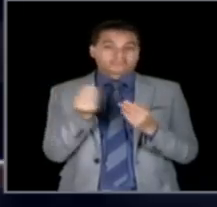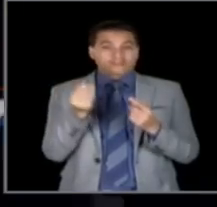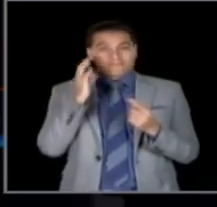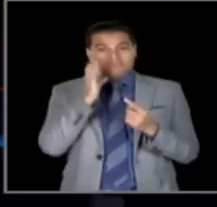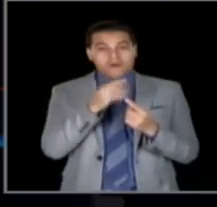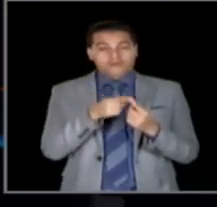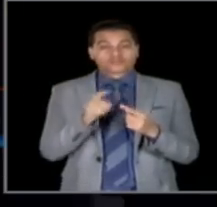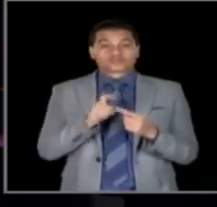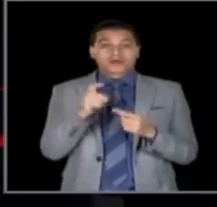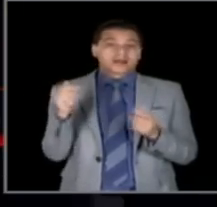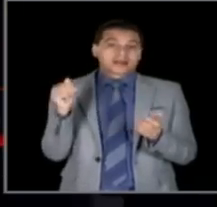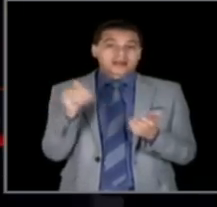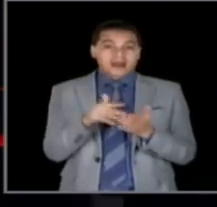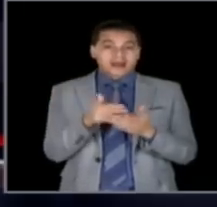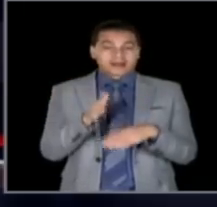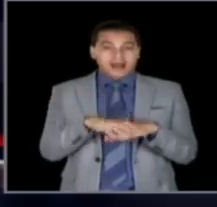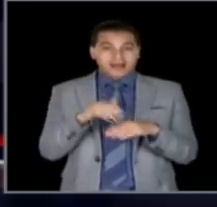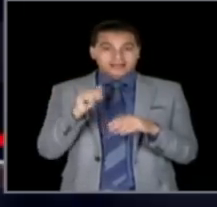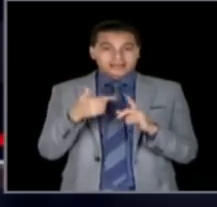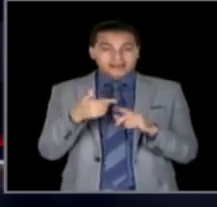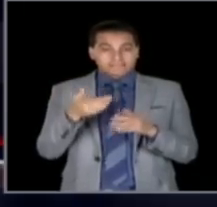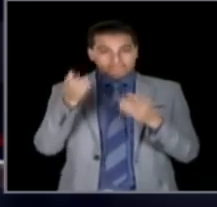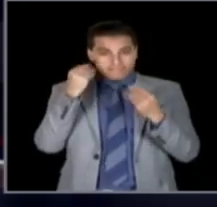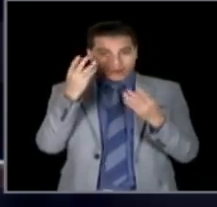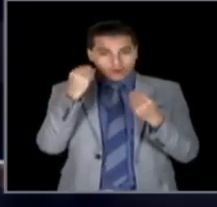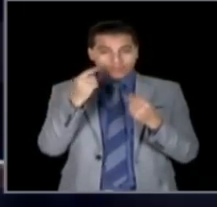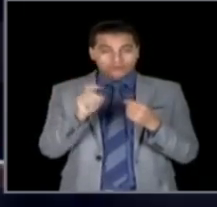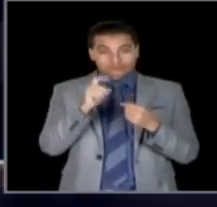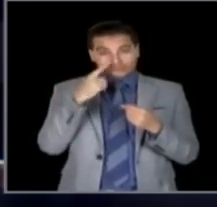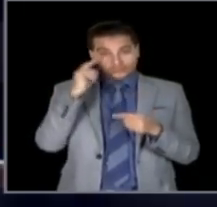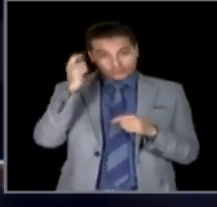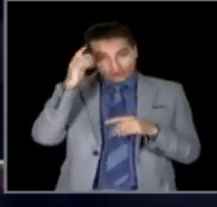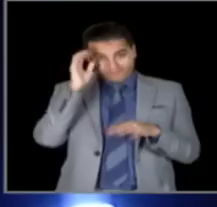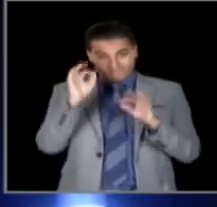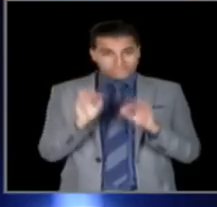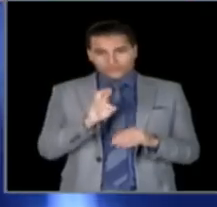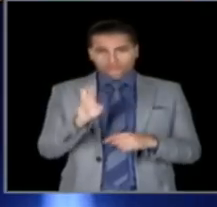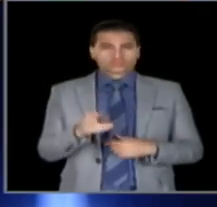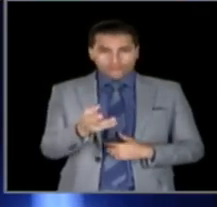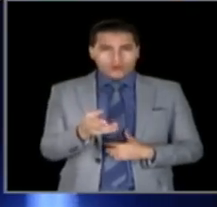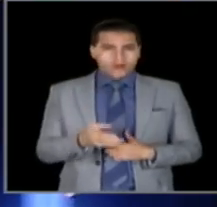اللي جاي سؤال يعتمد على المعلومة، سرعة البديهة. والسؤال هو: